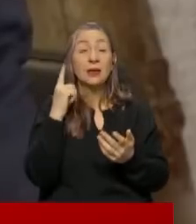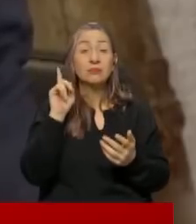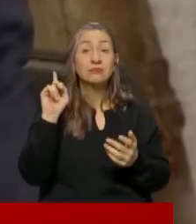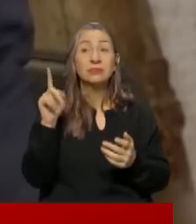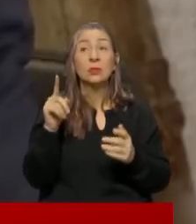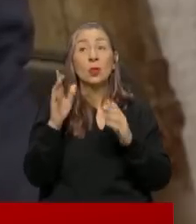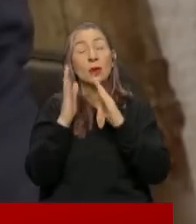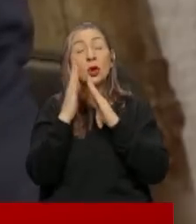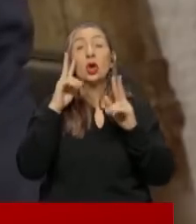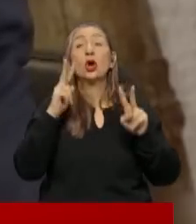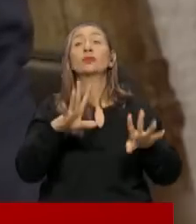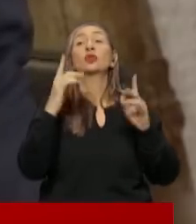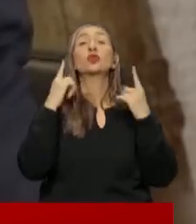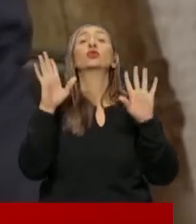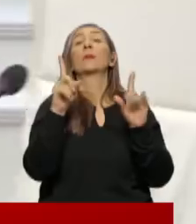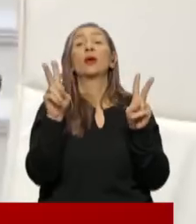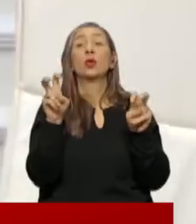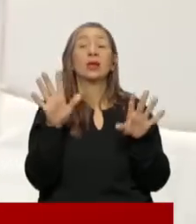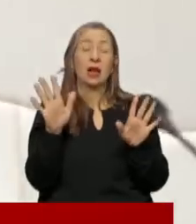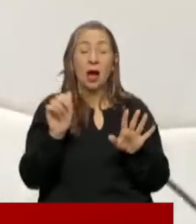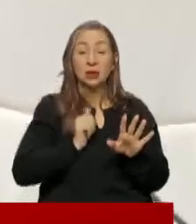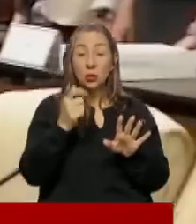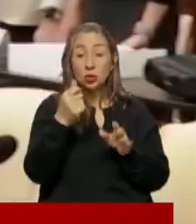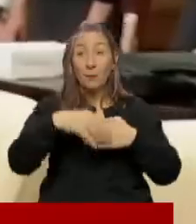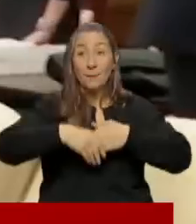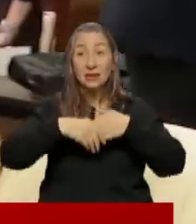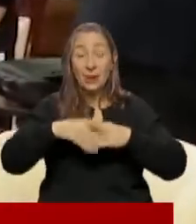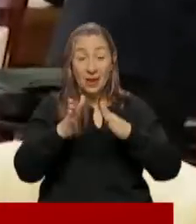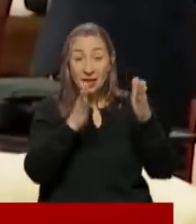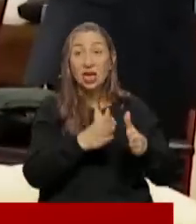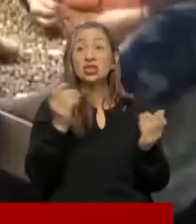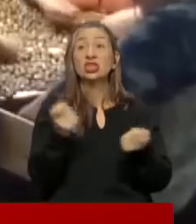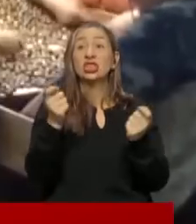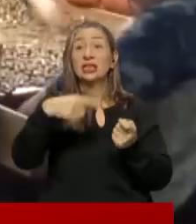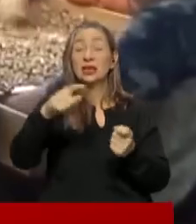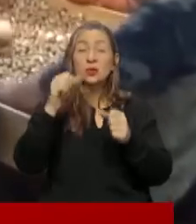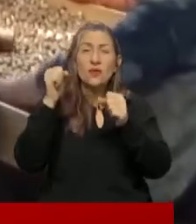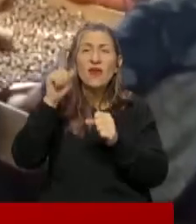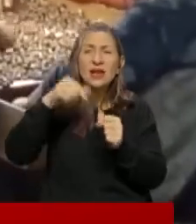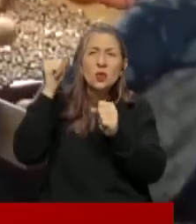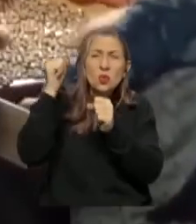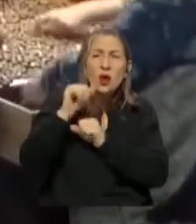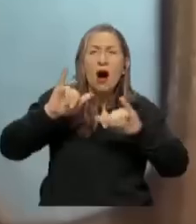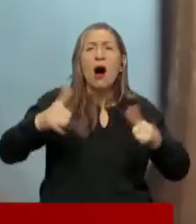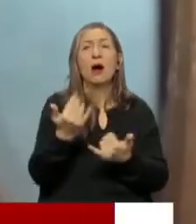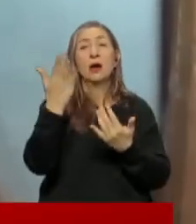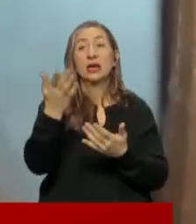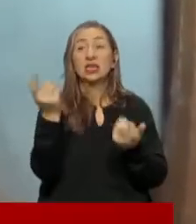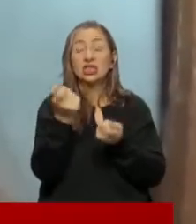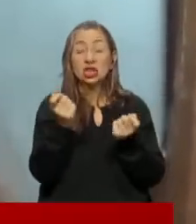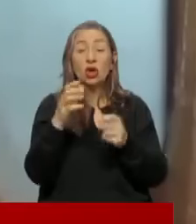arkasına yatılacak, bu görmeyecek, duyulmayacak bir meseledir. Asgari ücret pazarlığı bir yanda, çalışanların omuzlarındaki vergi yükü de ağır.